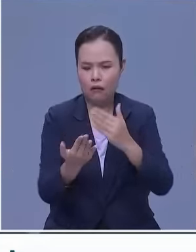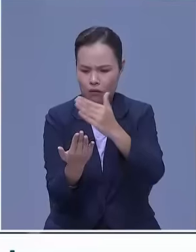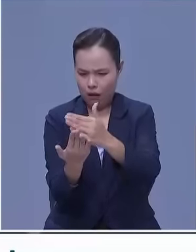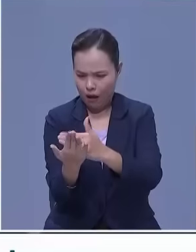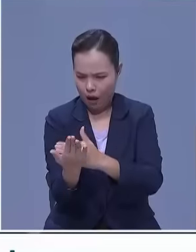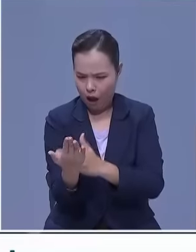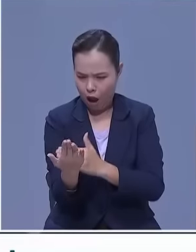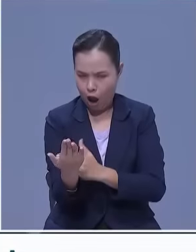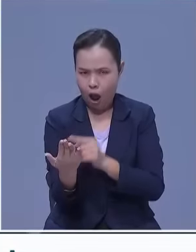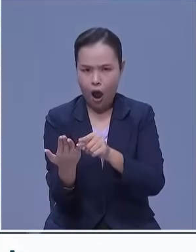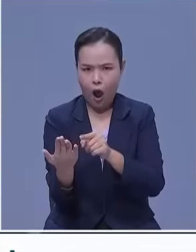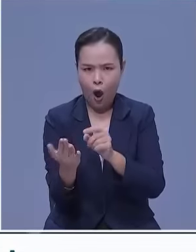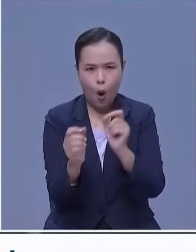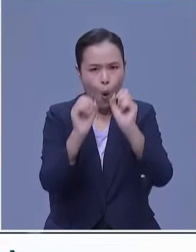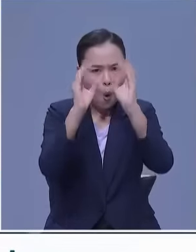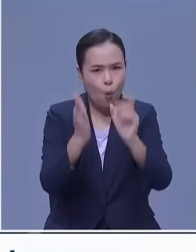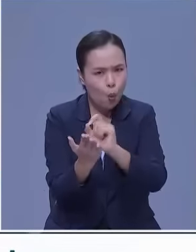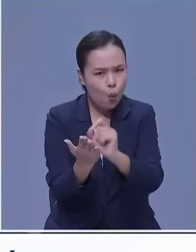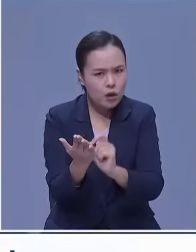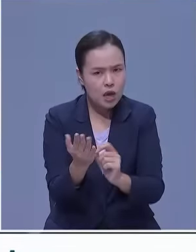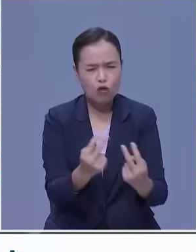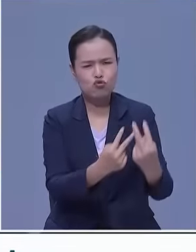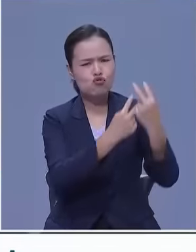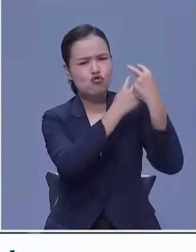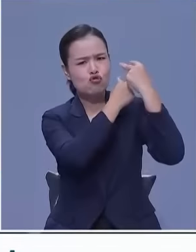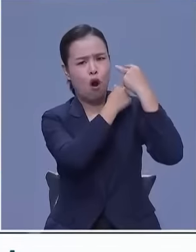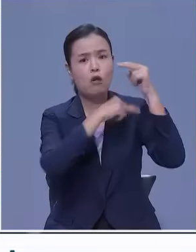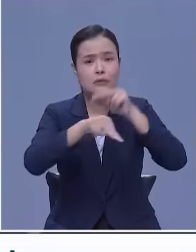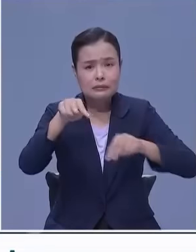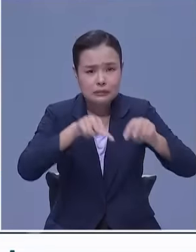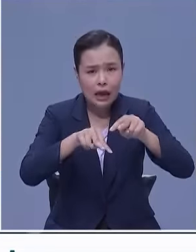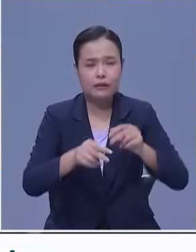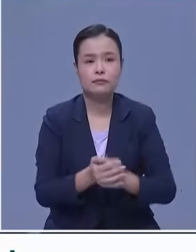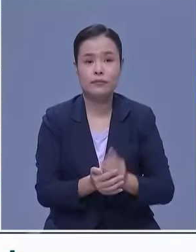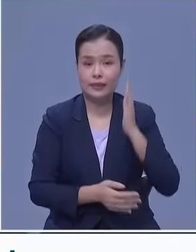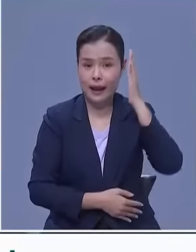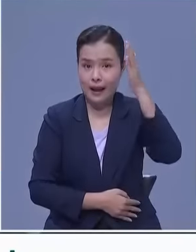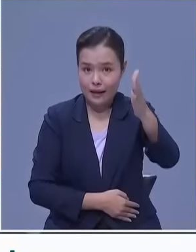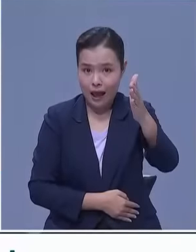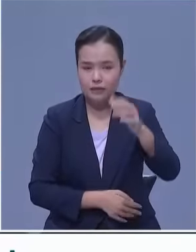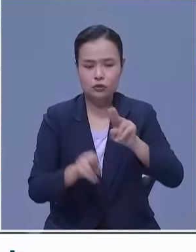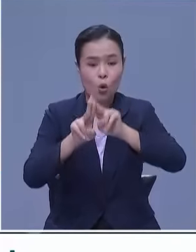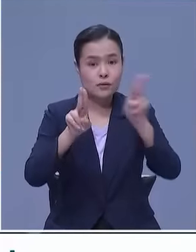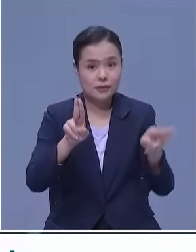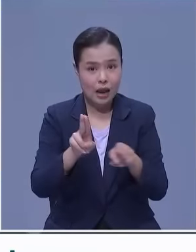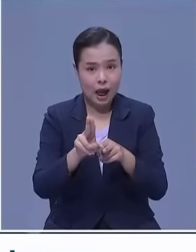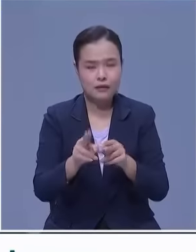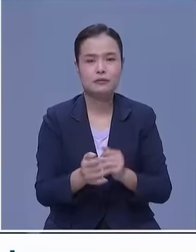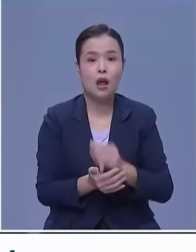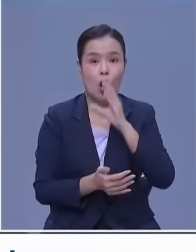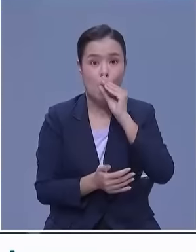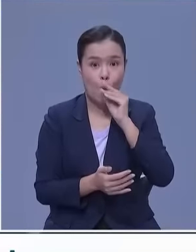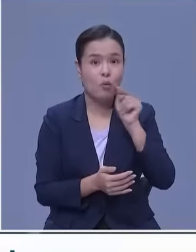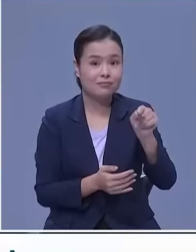ทําอะไรกับข้อสอบหรือเปล่าครูเคยเขียนอะไรหรือเปล่าต้องเช็คย้อนหลังไปหมดเลยทีนี้มองอนาคตของพลังประชารัฐเป็นอย่างไรอันนี้คุณเอกพูดเองดิฉัน